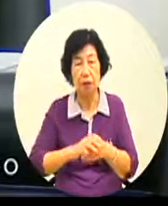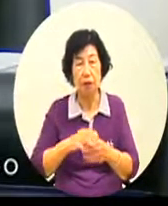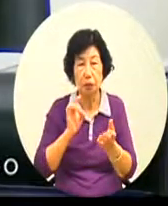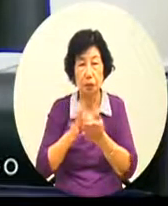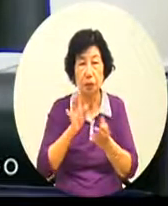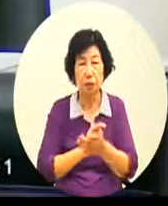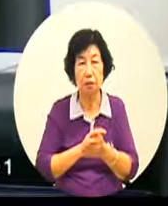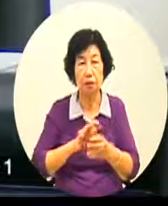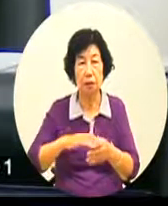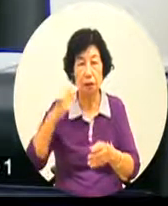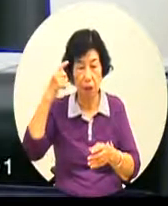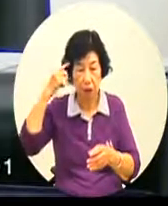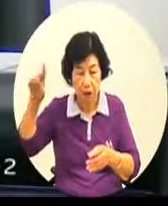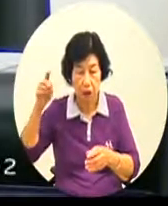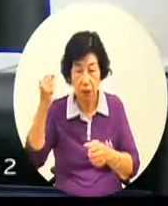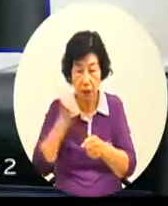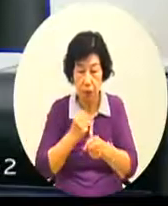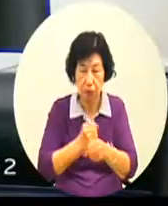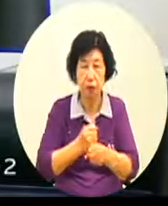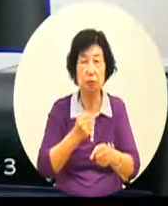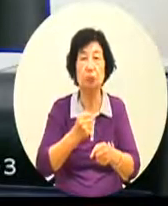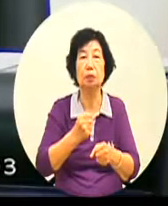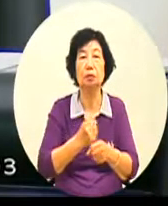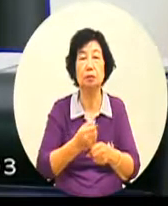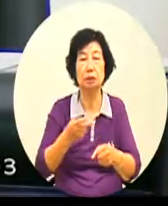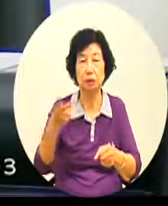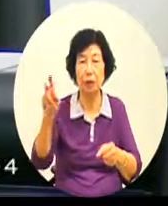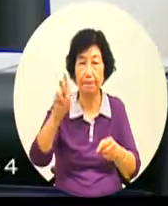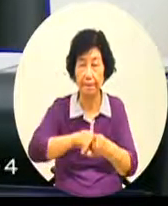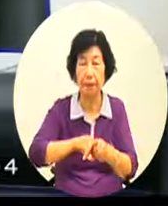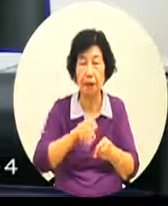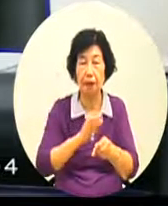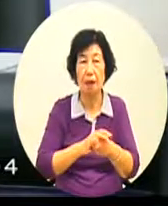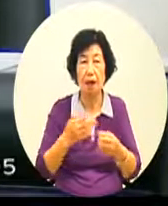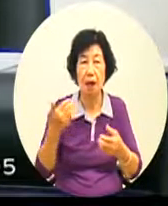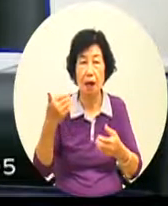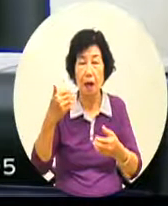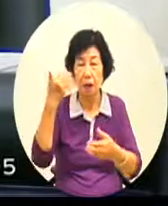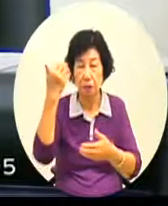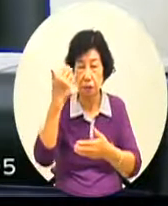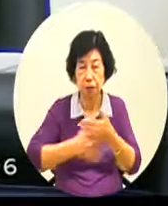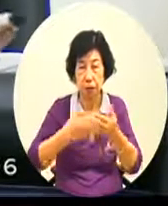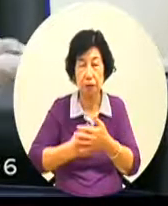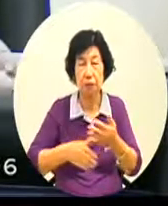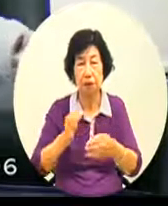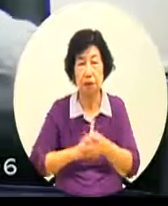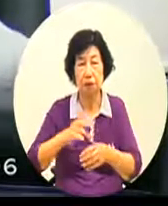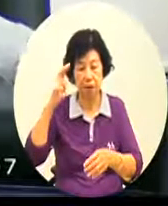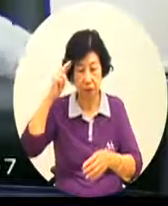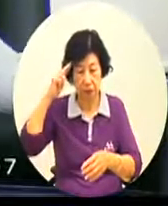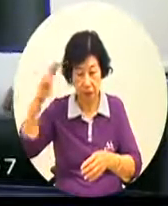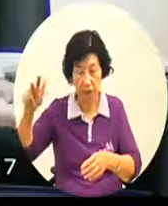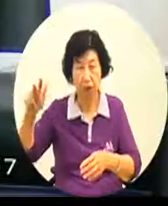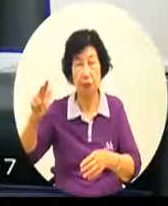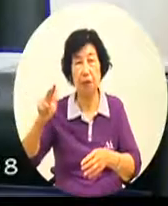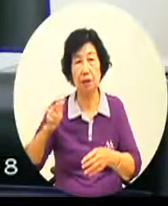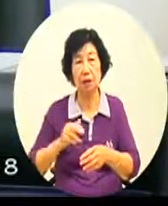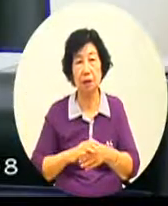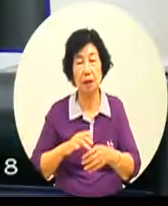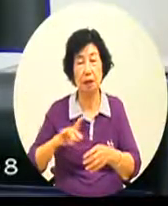薪水然后呢7天被砍了就是14天就是少了14天所以您说工时减少多